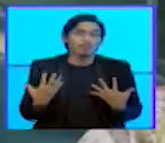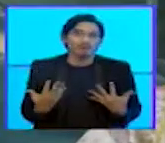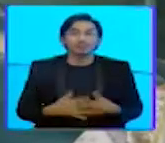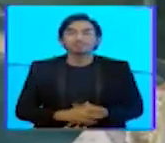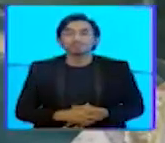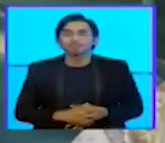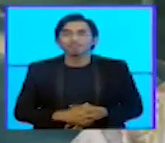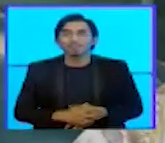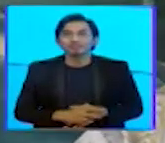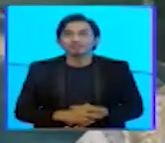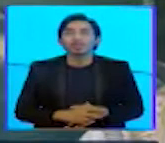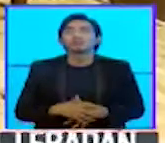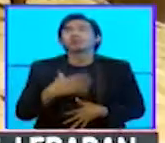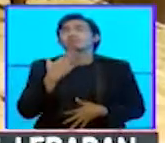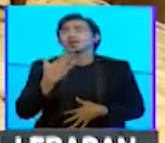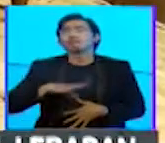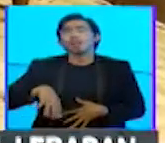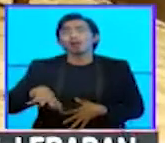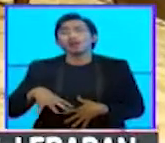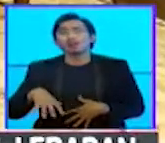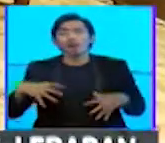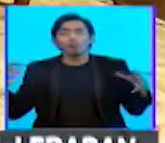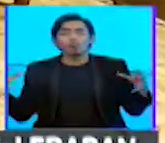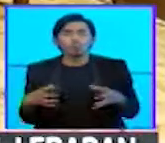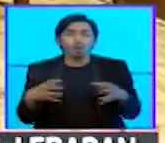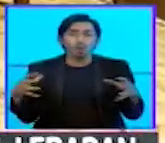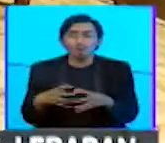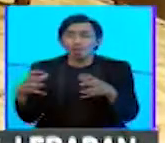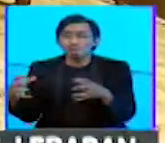kita kumpul keluarga besar dan di situ